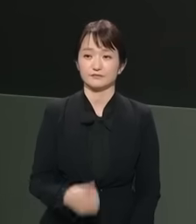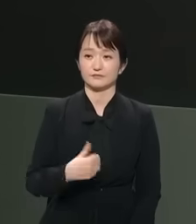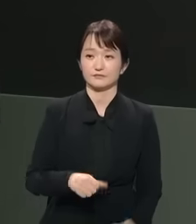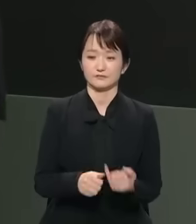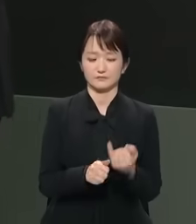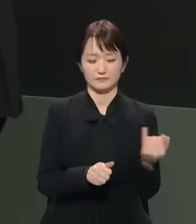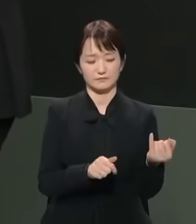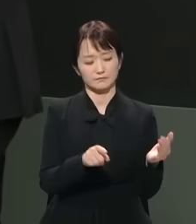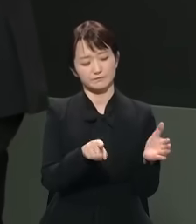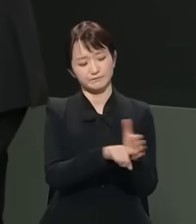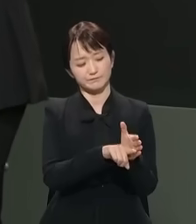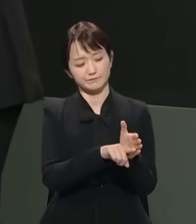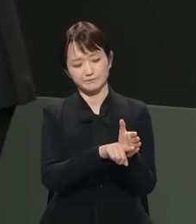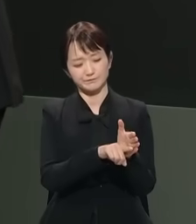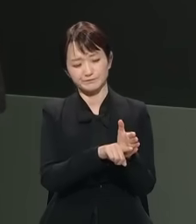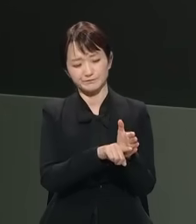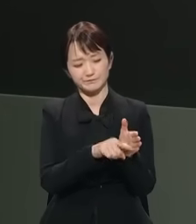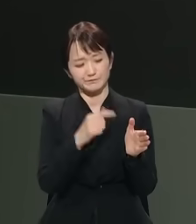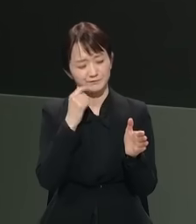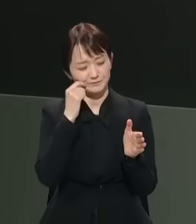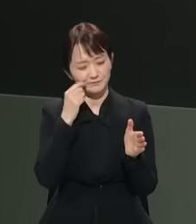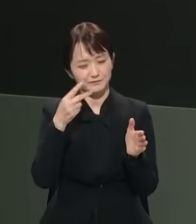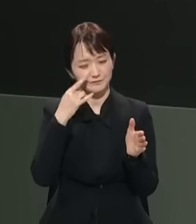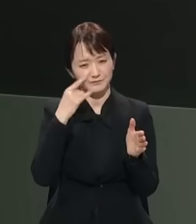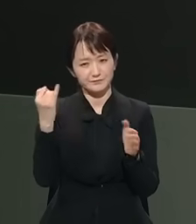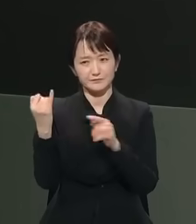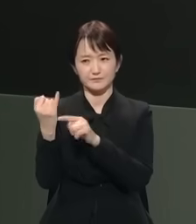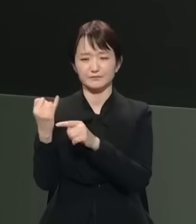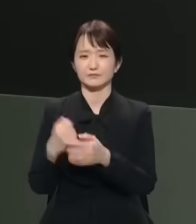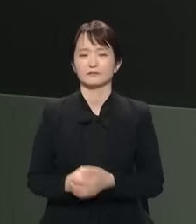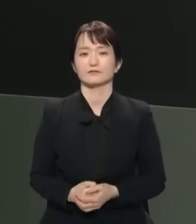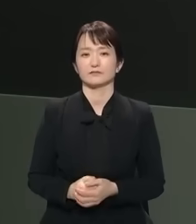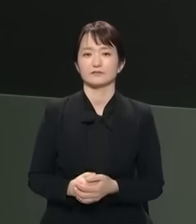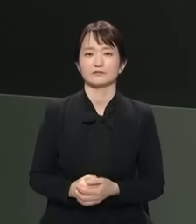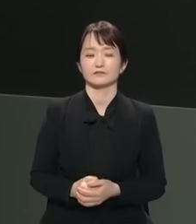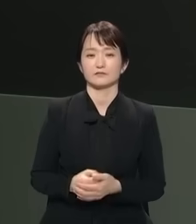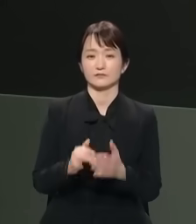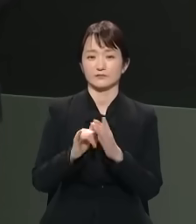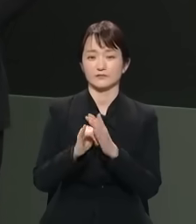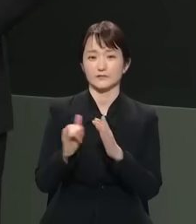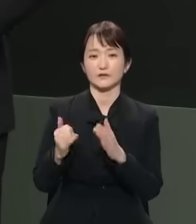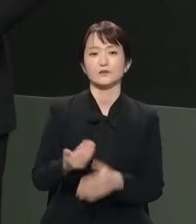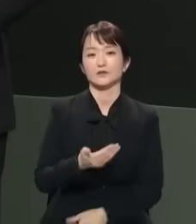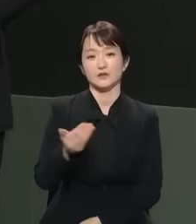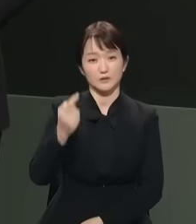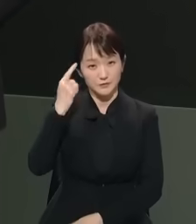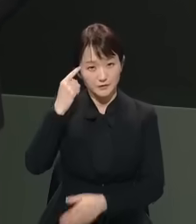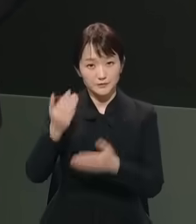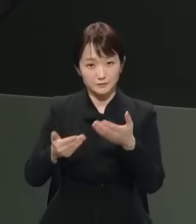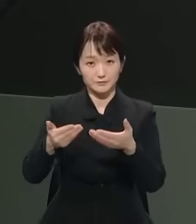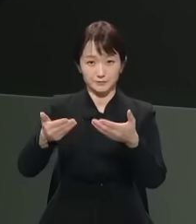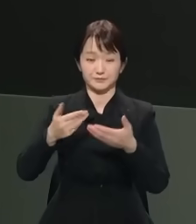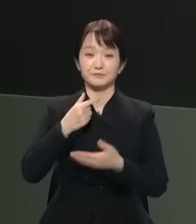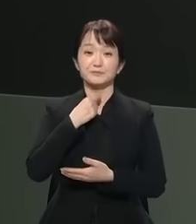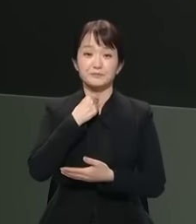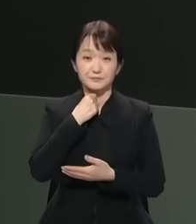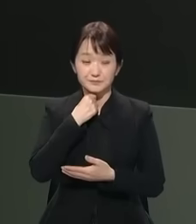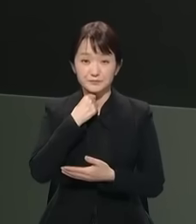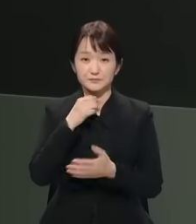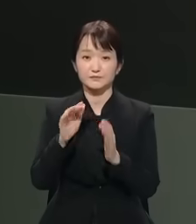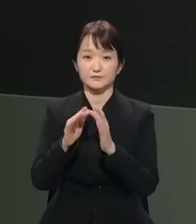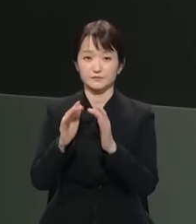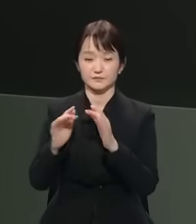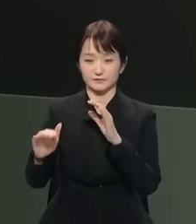며느리 못 믿는 시어머니입니다. 아 사방 가족께서 우리 가족 여러분들의 집단 지성의 판단을 받아보고 싶으시다면서